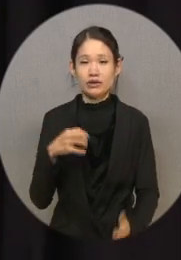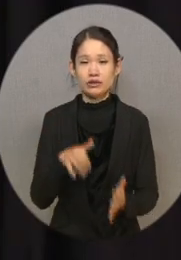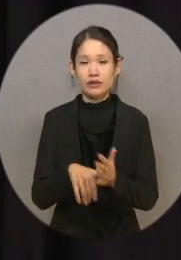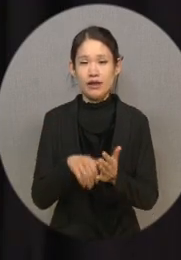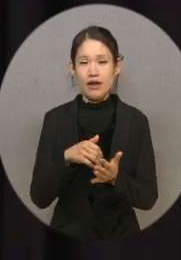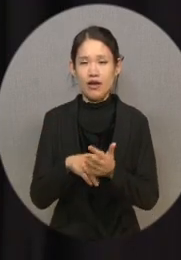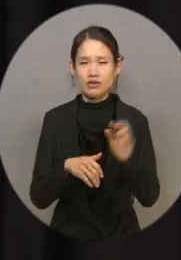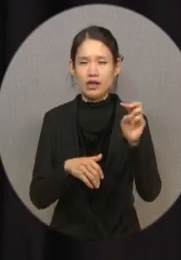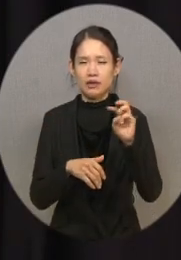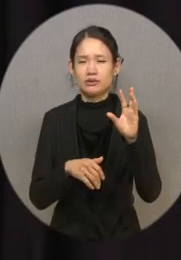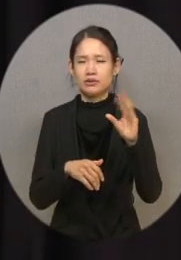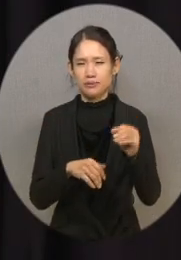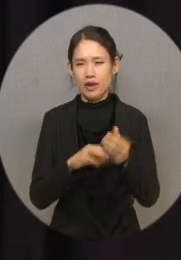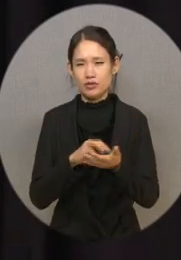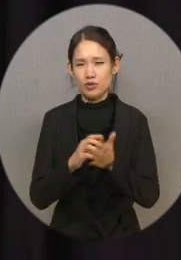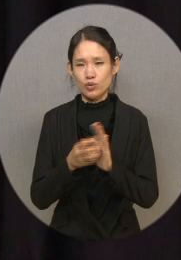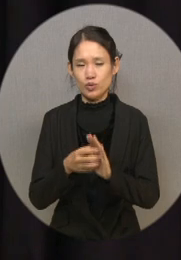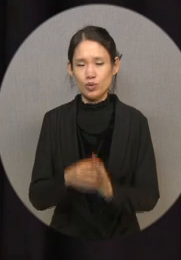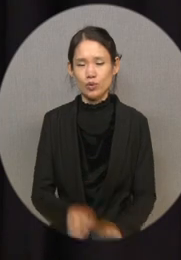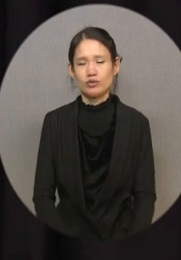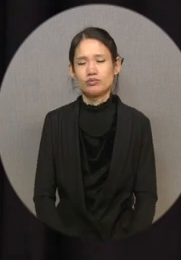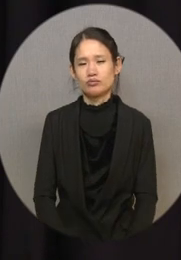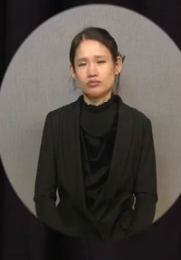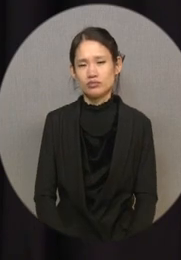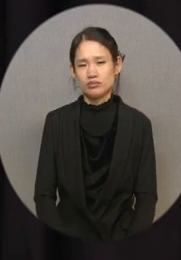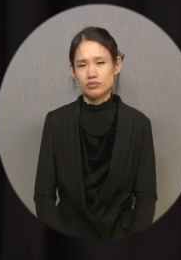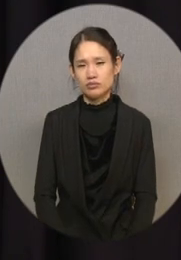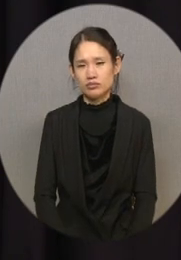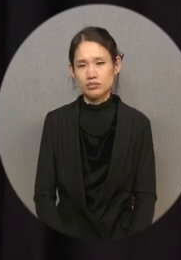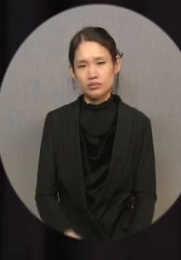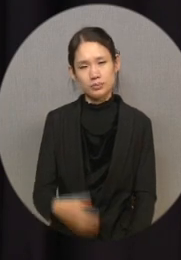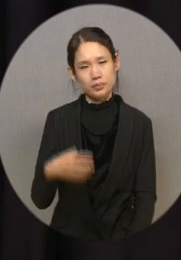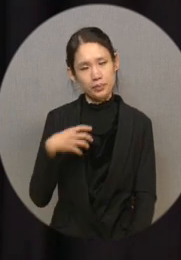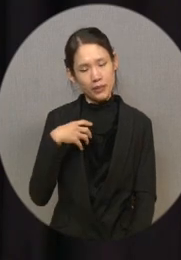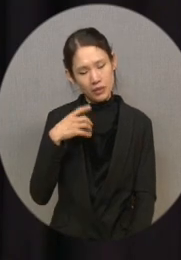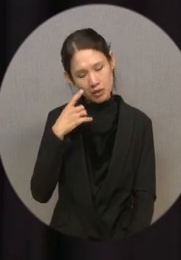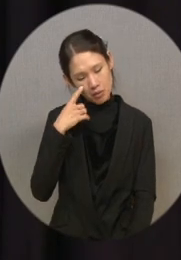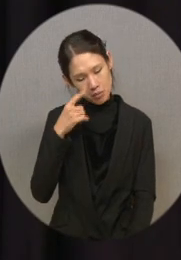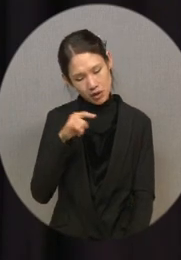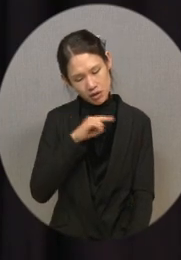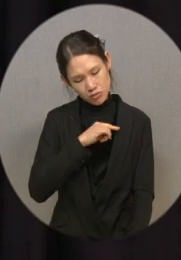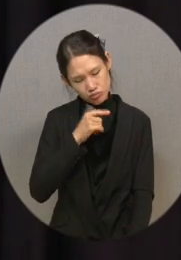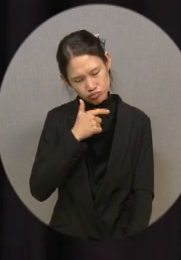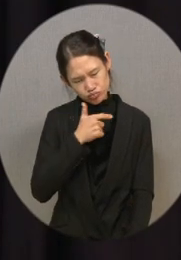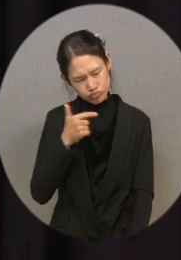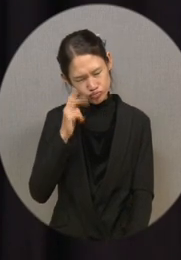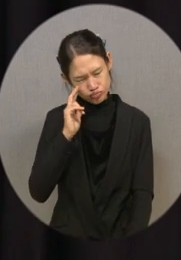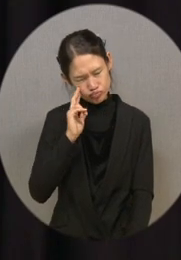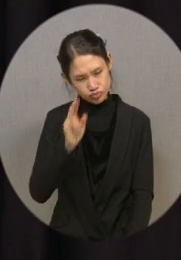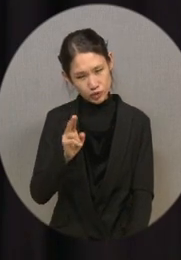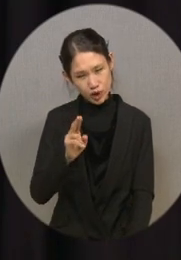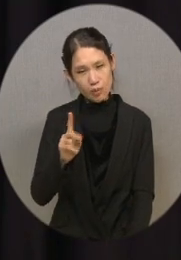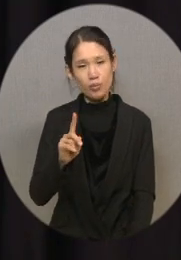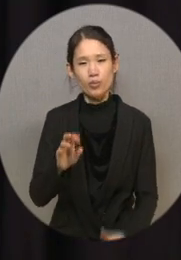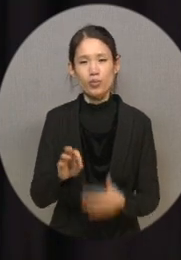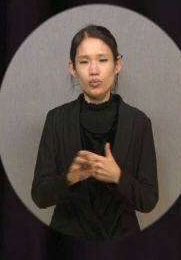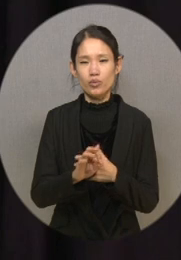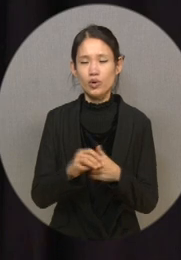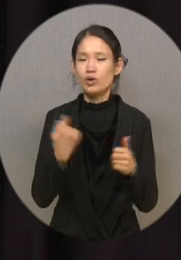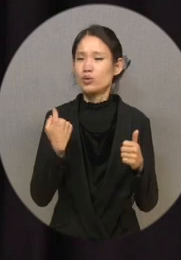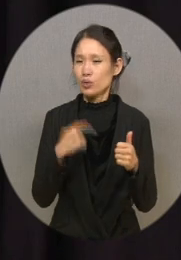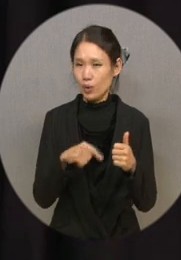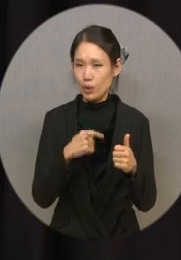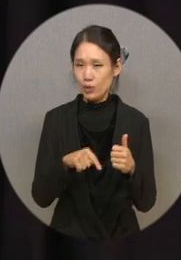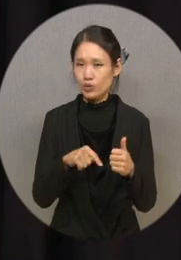정도 규모였습니다. 그래서 맡아가지고 보니까는 제일 문제가 뭐였냐면은 앞서 교육에도